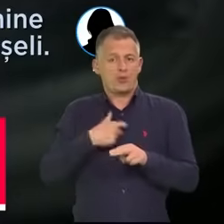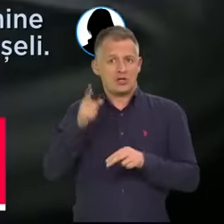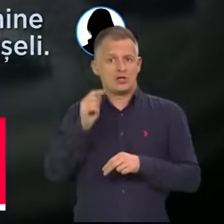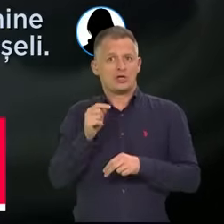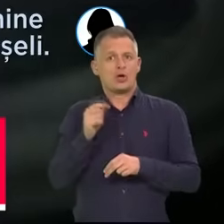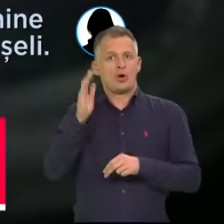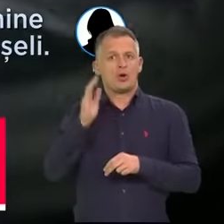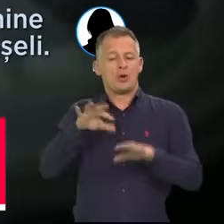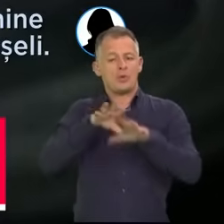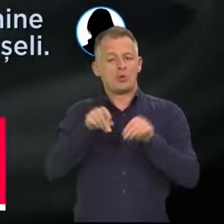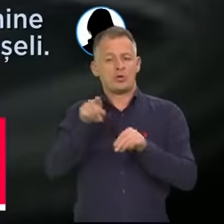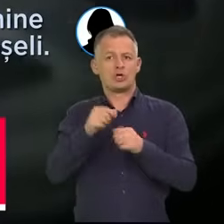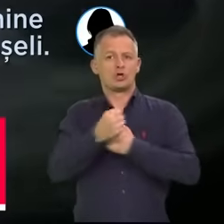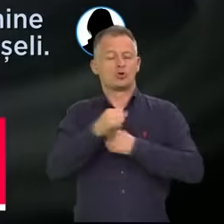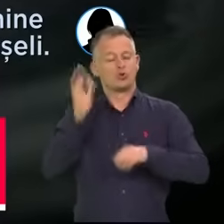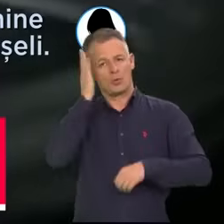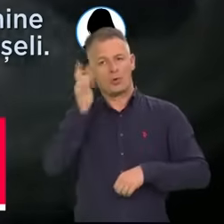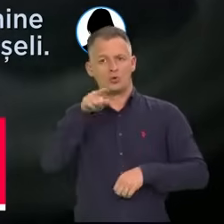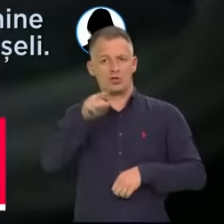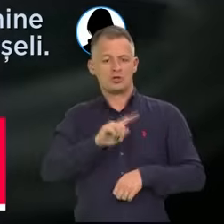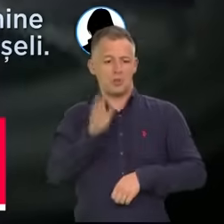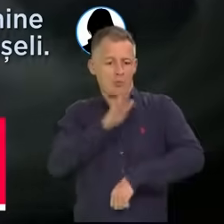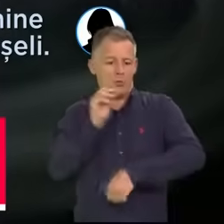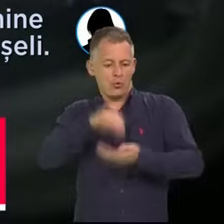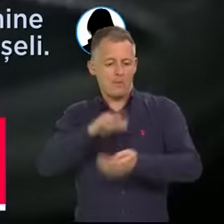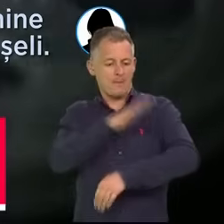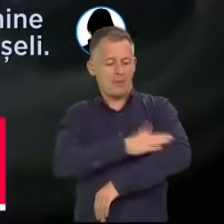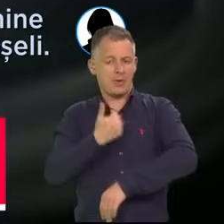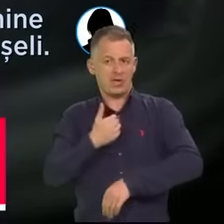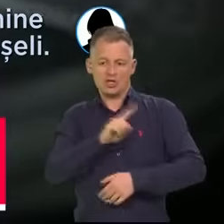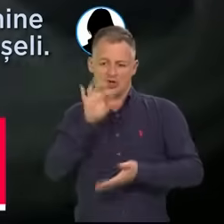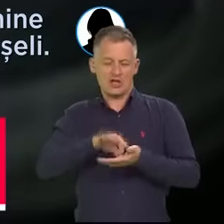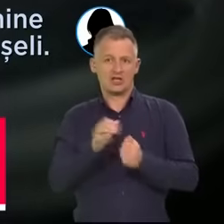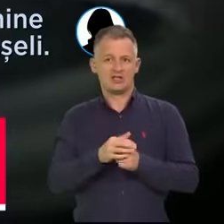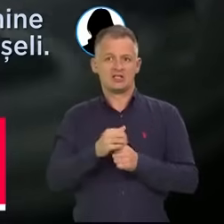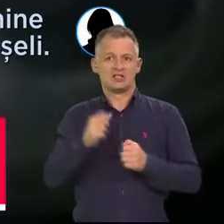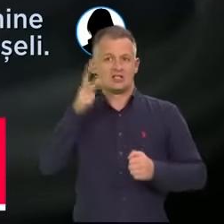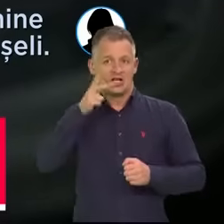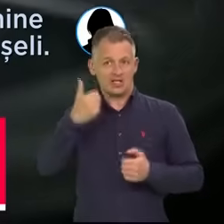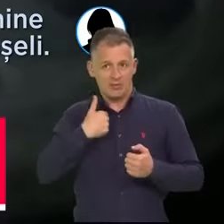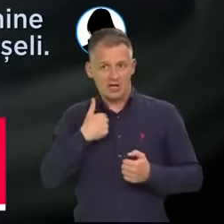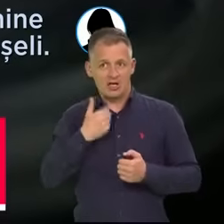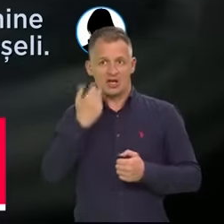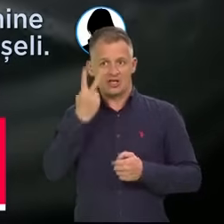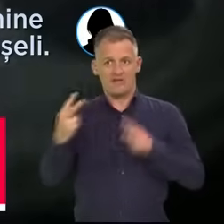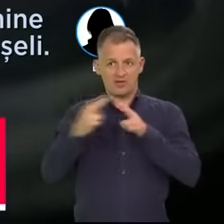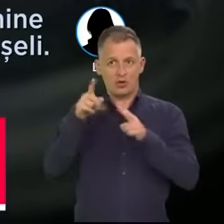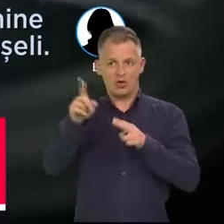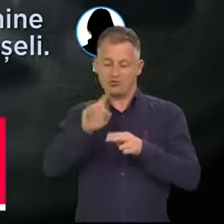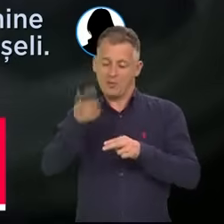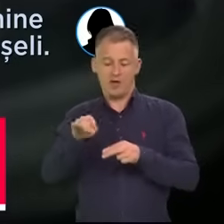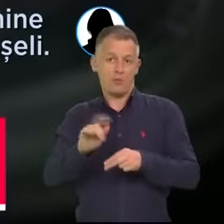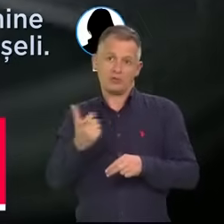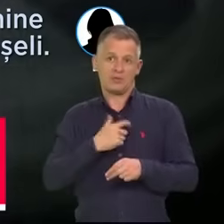meu? Niciodată, Marius. Ok, am înțeles. Ai probleme mari. Să râzi de mine când te vezi cu ea, nu vei mai avea ocazia să